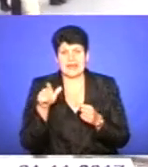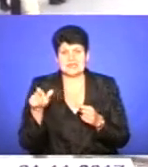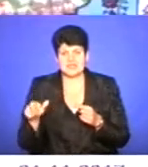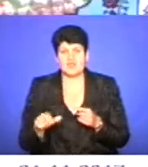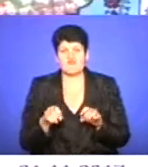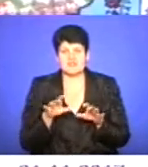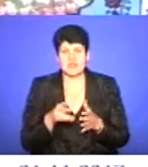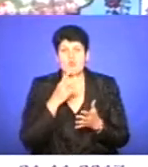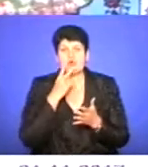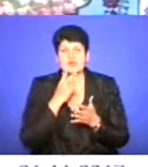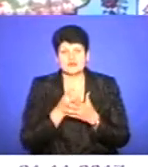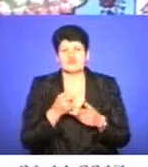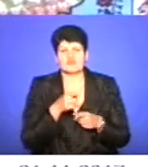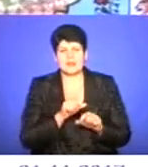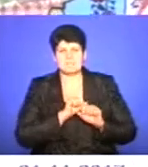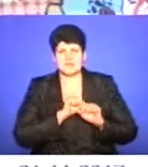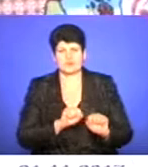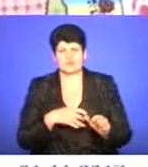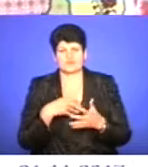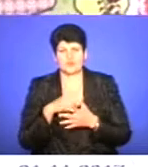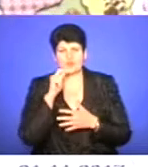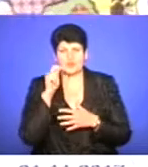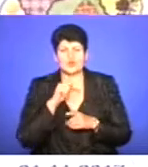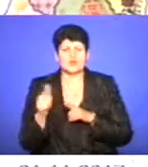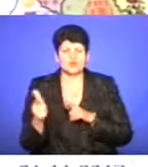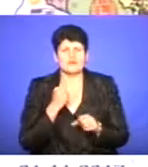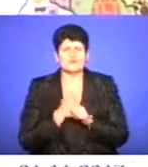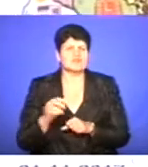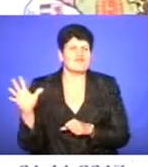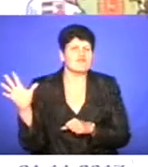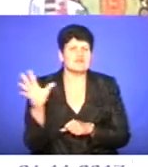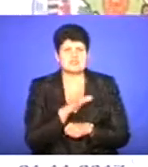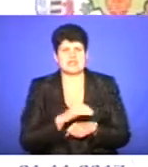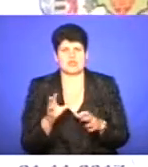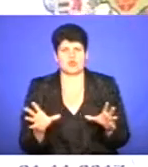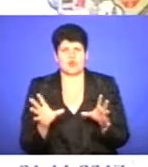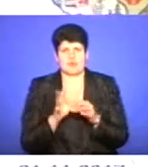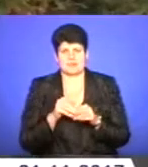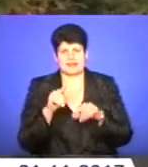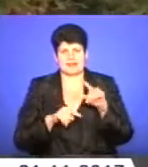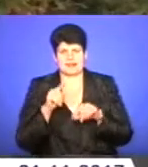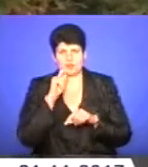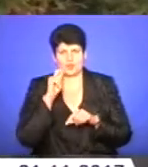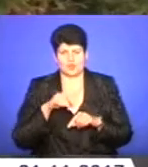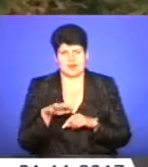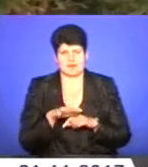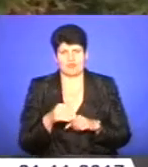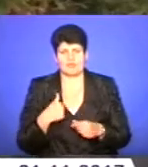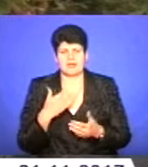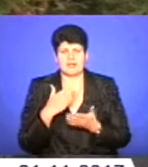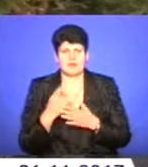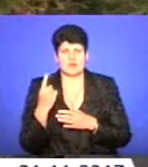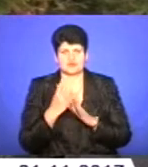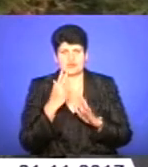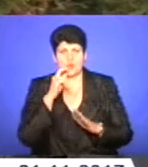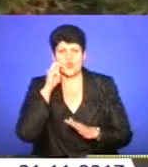показати, що вони насамперед патріоти своєї країни і готові зробити все, щоб об'єднати рідну Україну. Ми є в першу чергу